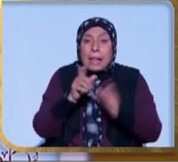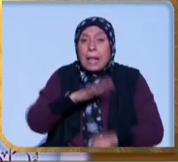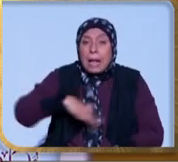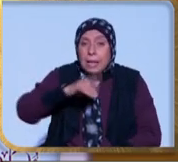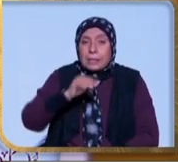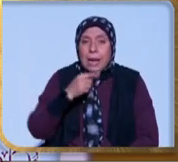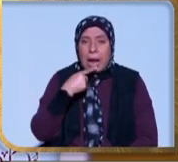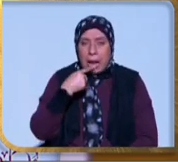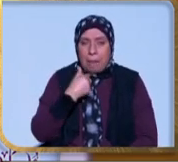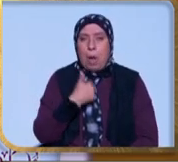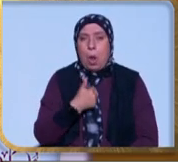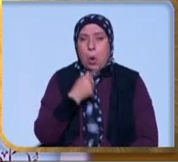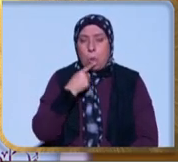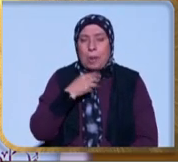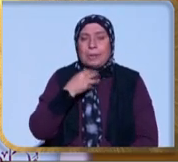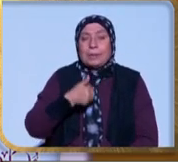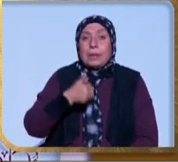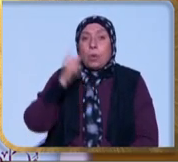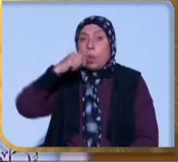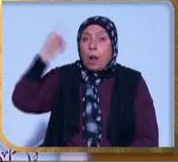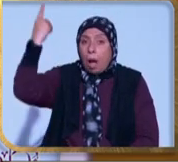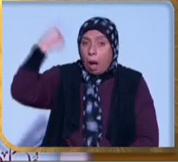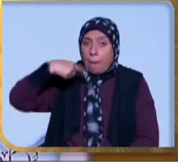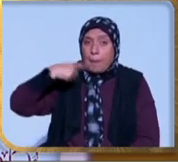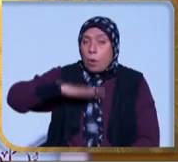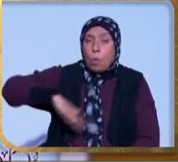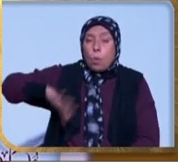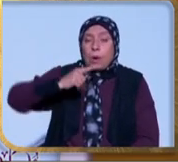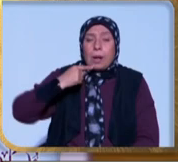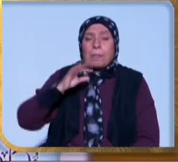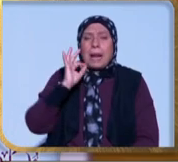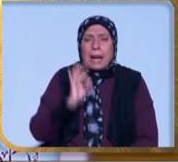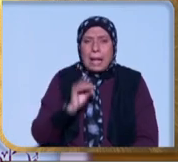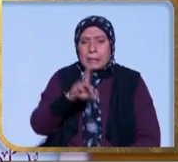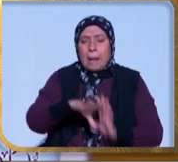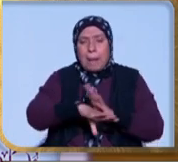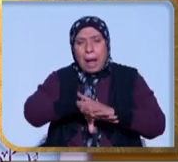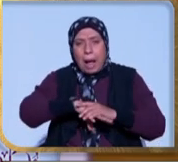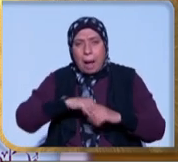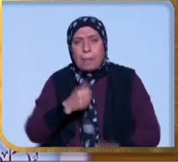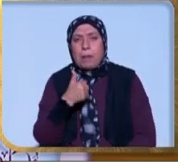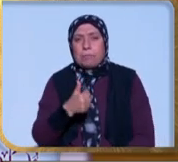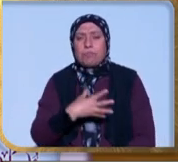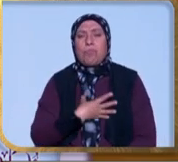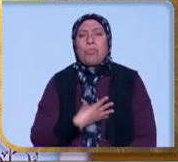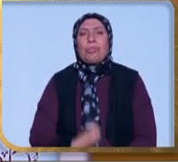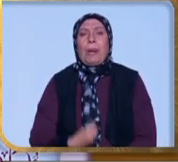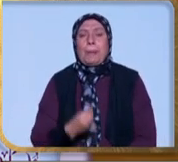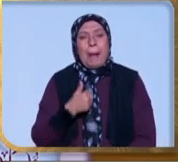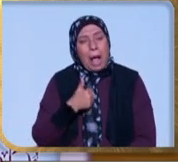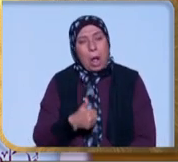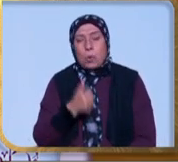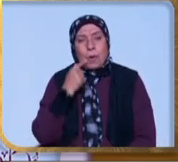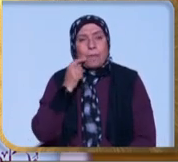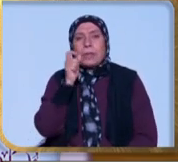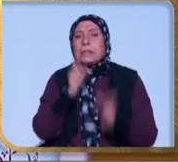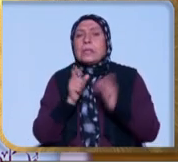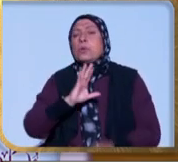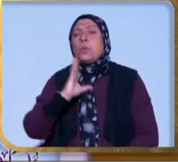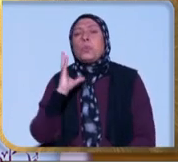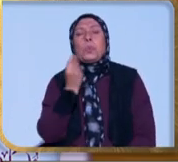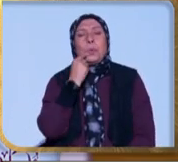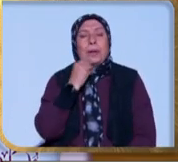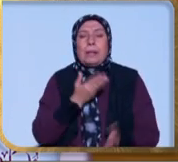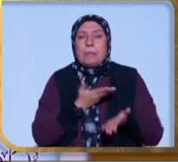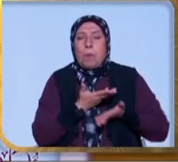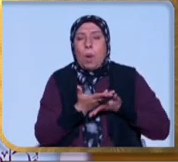وأمرنا سبحانه وتعالى كذلك بصنيع الفعل الطيب الحسن مع جميع خلق الله تعالى، كما جاء